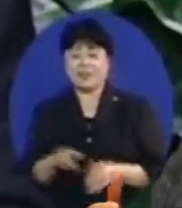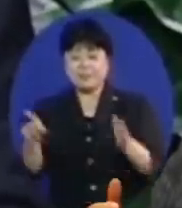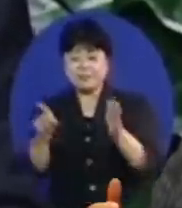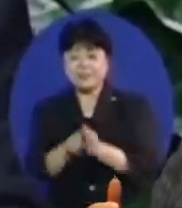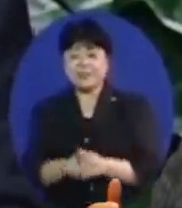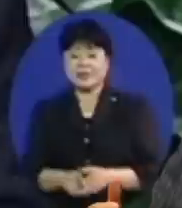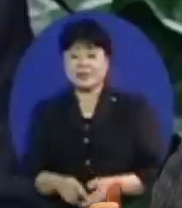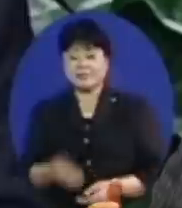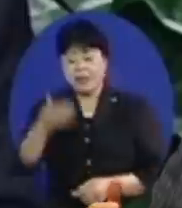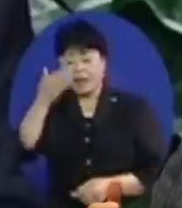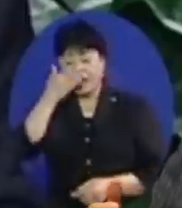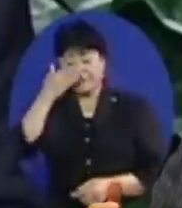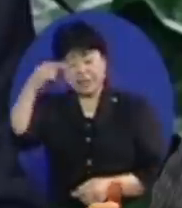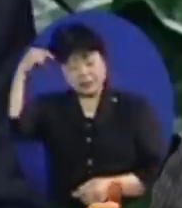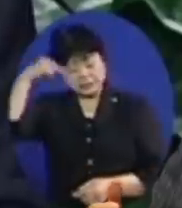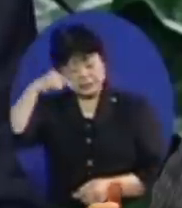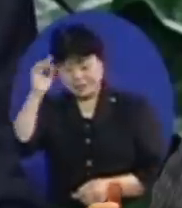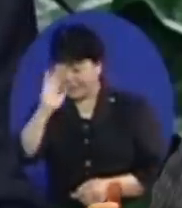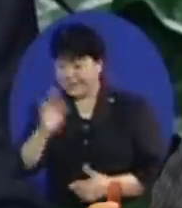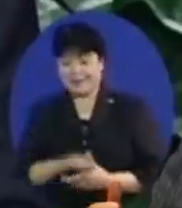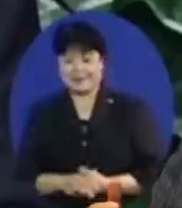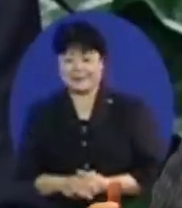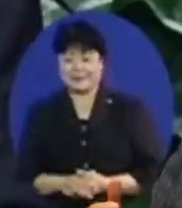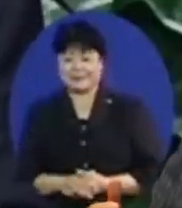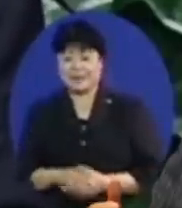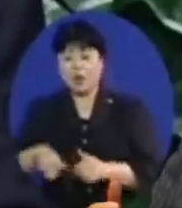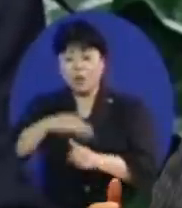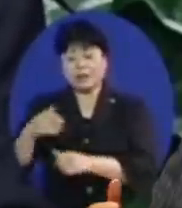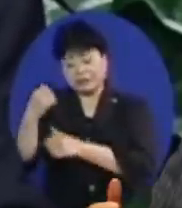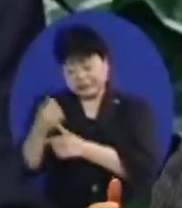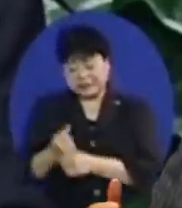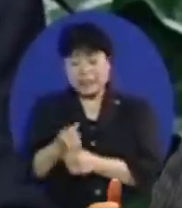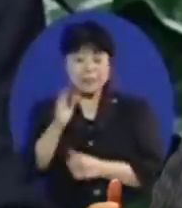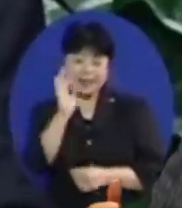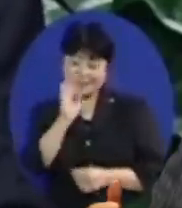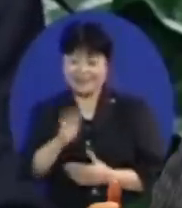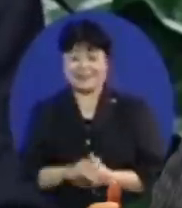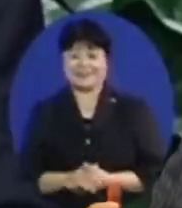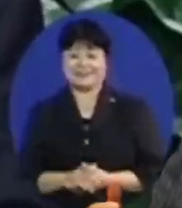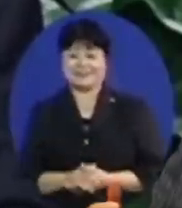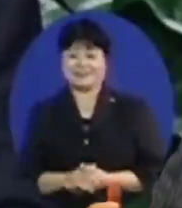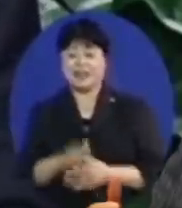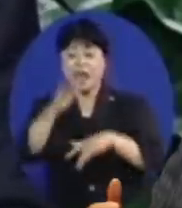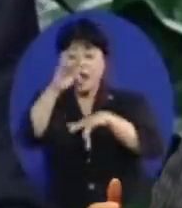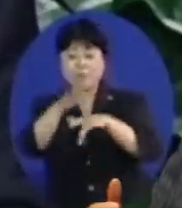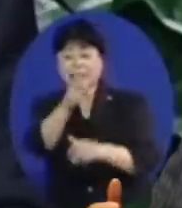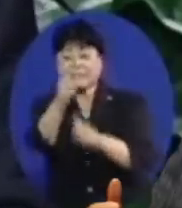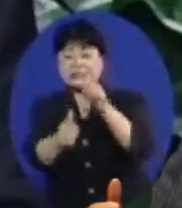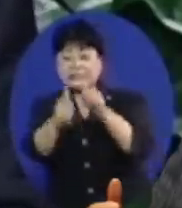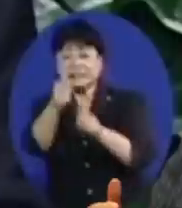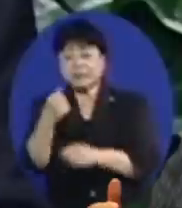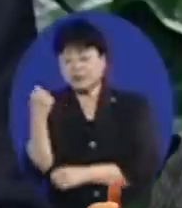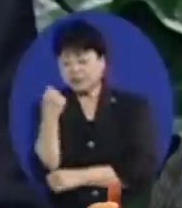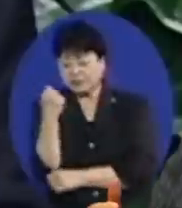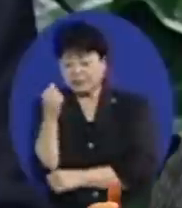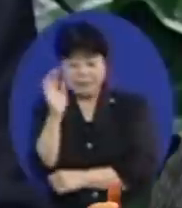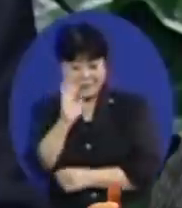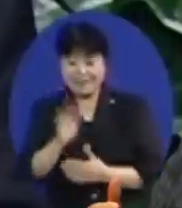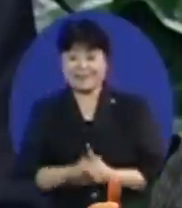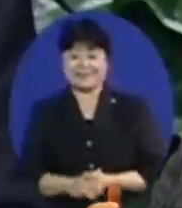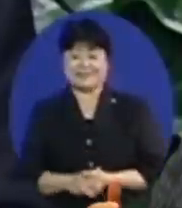믿음을 감각에 의지하면 안 됩니다. 환경에 의지하면 안 됩니다. 마귀의 시험에 흔들리면 안 되는